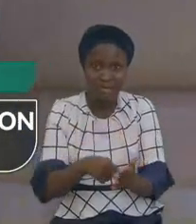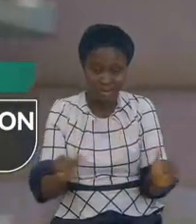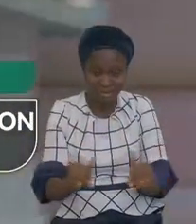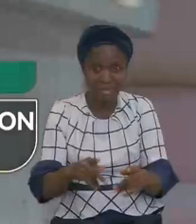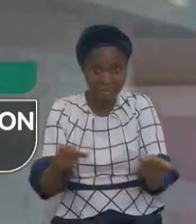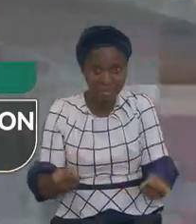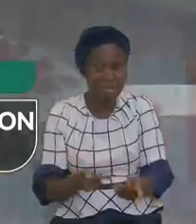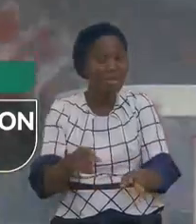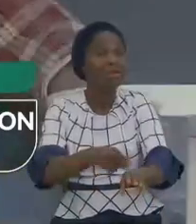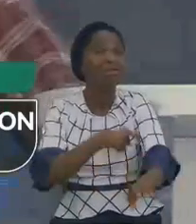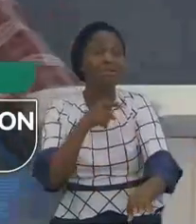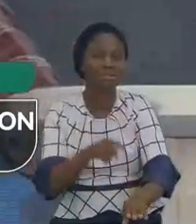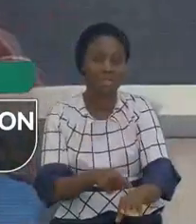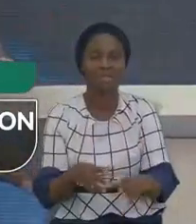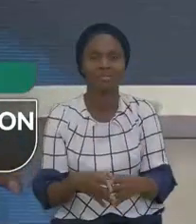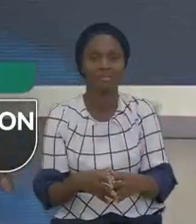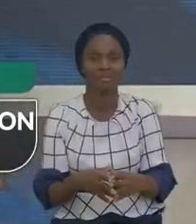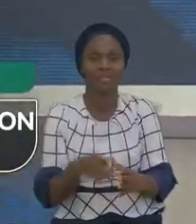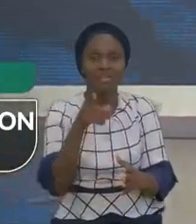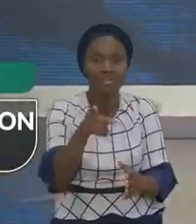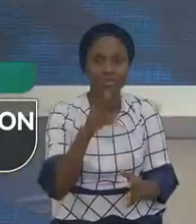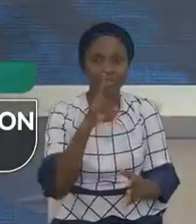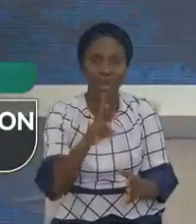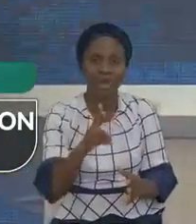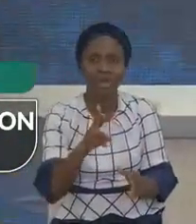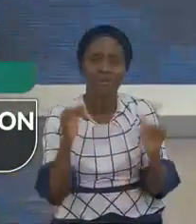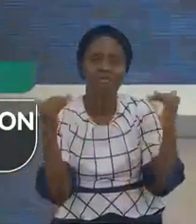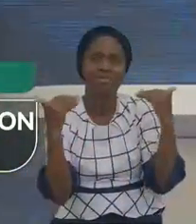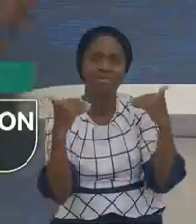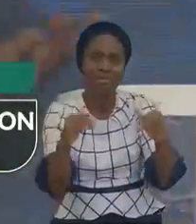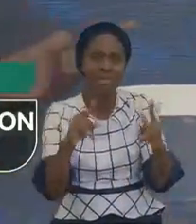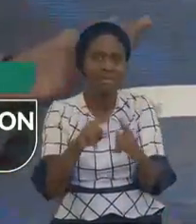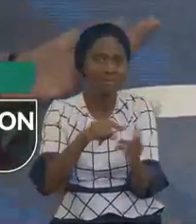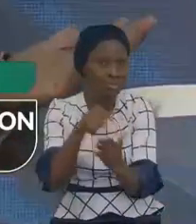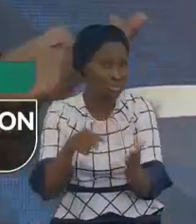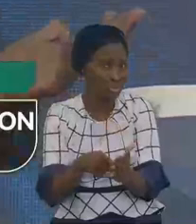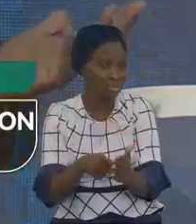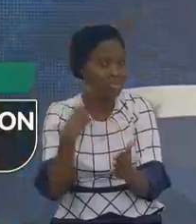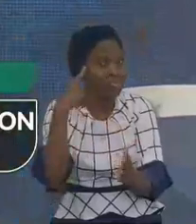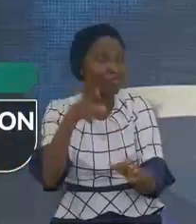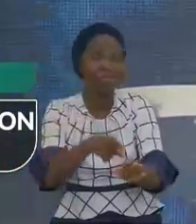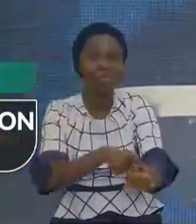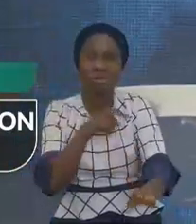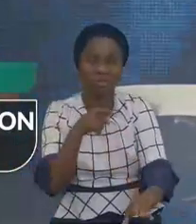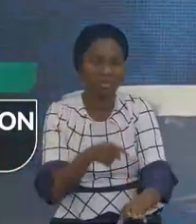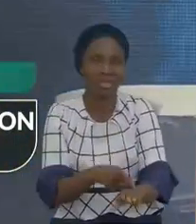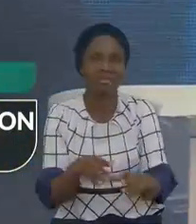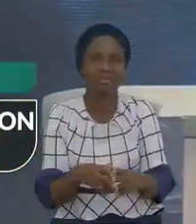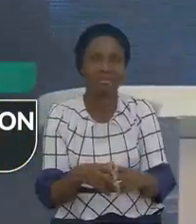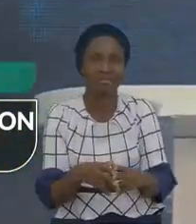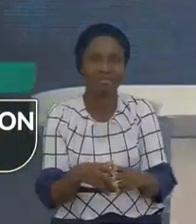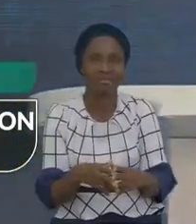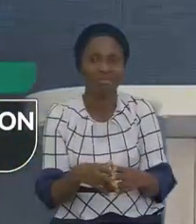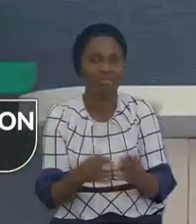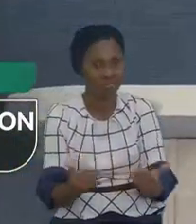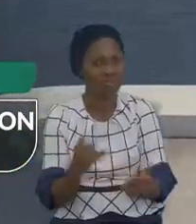Vous avez été limité à ce lieu pendant longtemps. Pense à ta vie. Qu'est-ce que